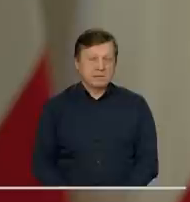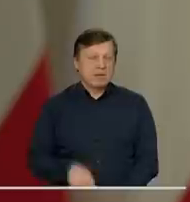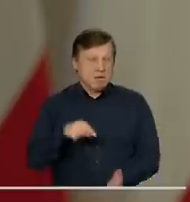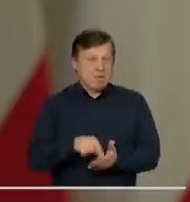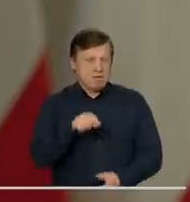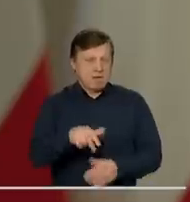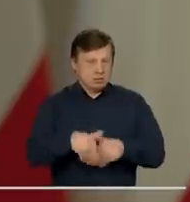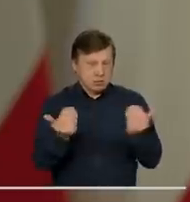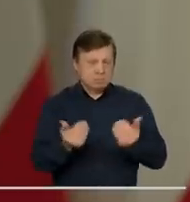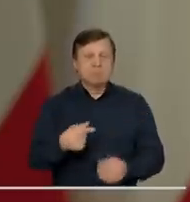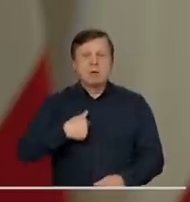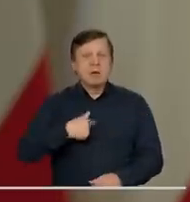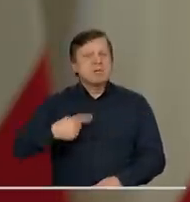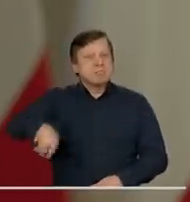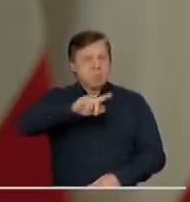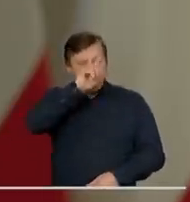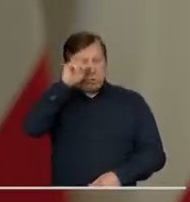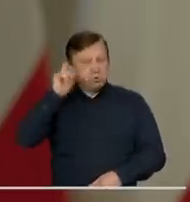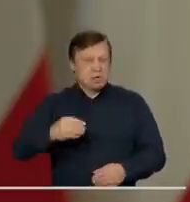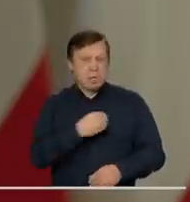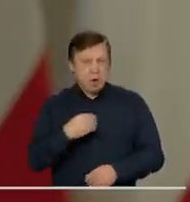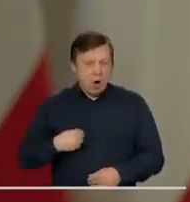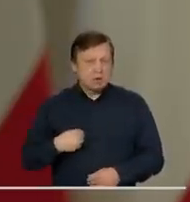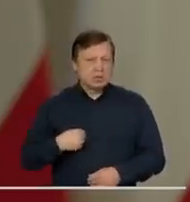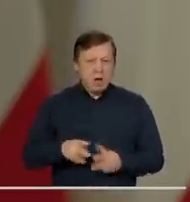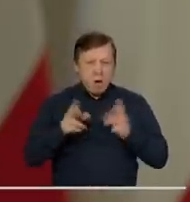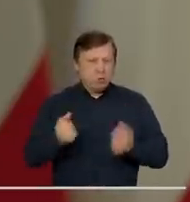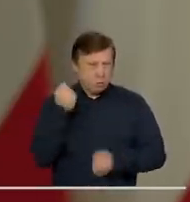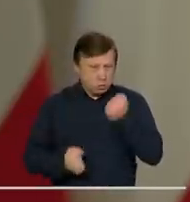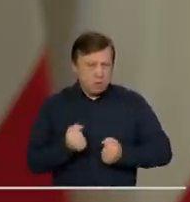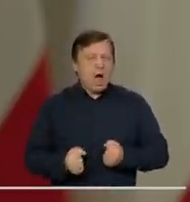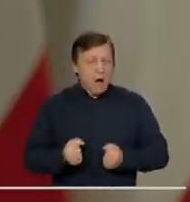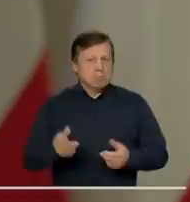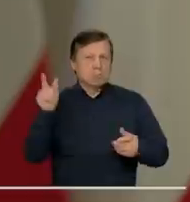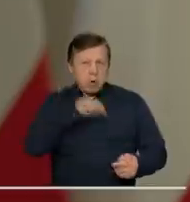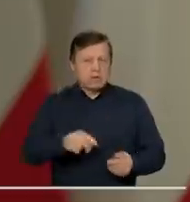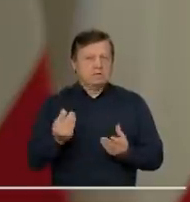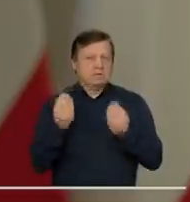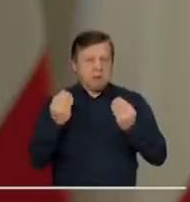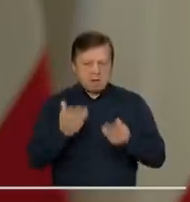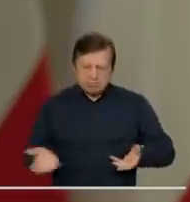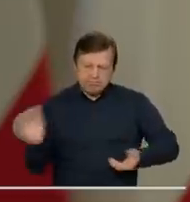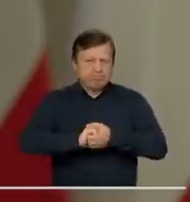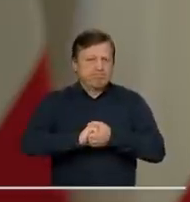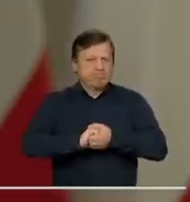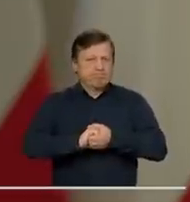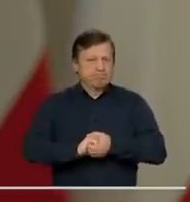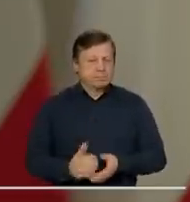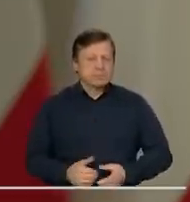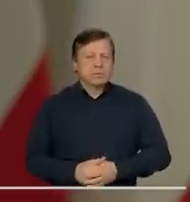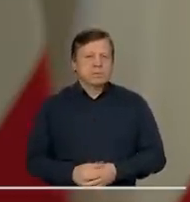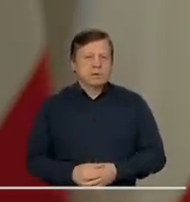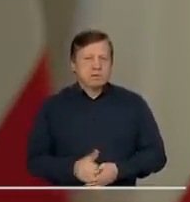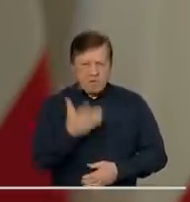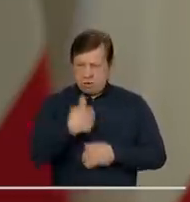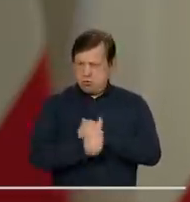dniach jako Polacy pokazaliśmy, że w chwilach trudnych potrafimy być wspaniałą wspólnotą. Potrafimy być solidarni.